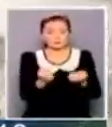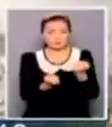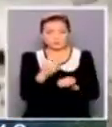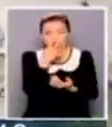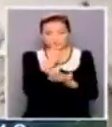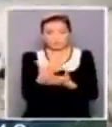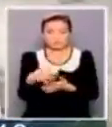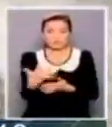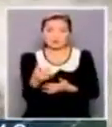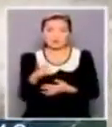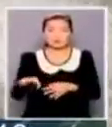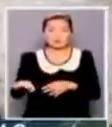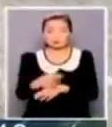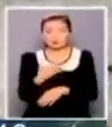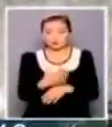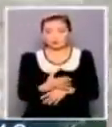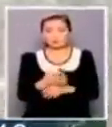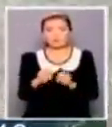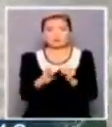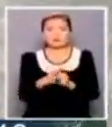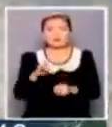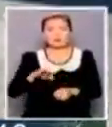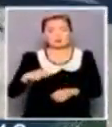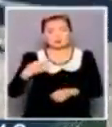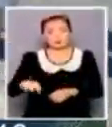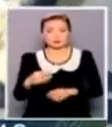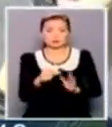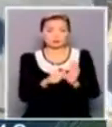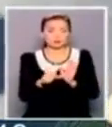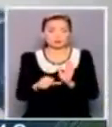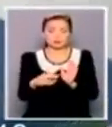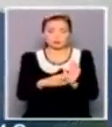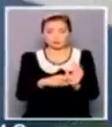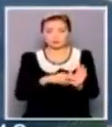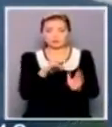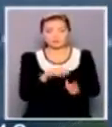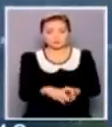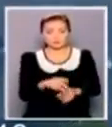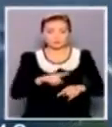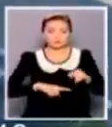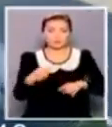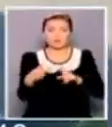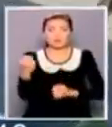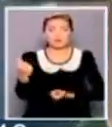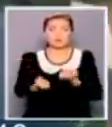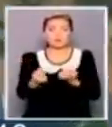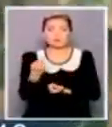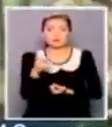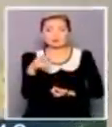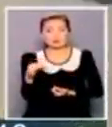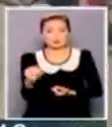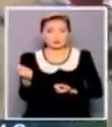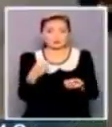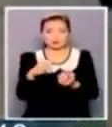своей 55-летней супругой, 15-летним сыном и 36-летним родственником. А второй машиной марки Geely